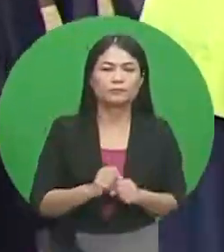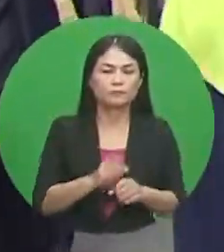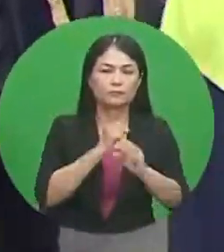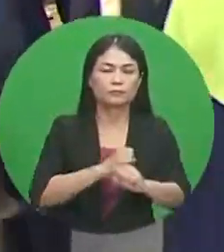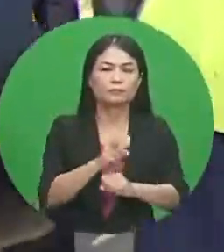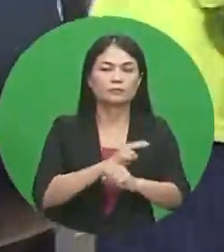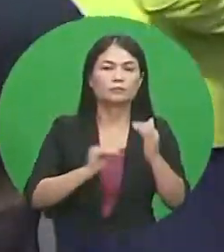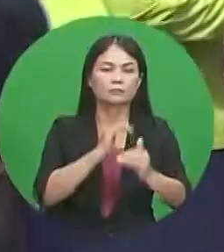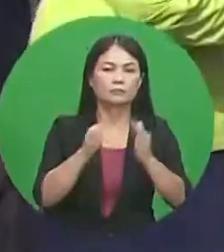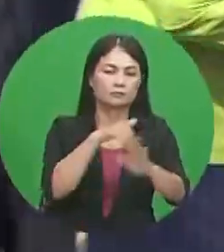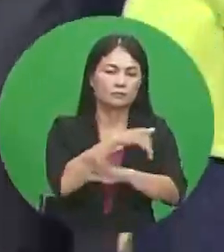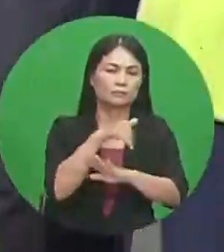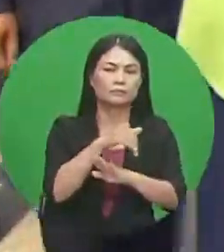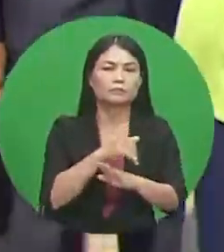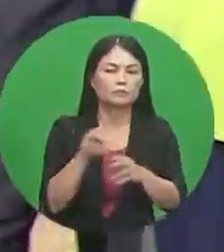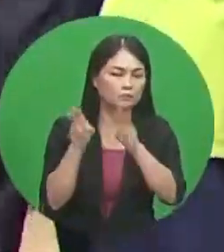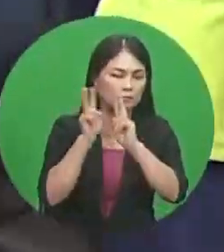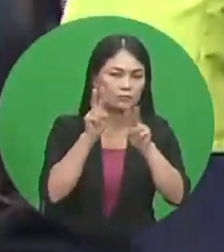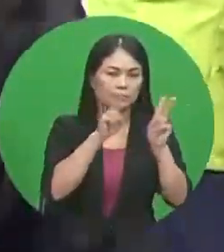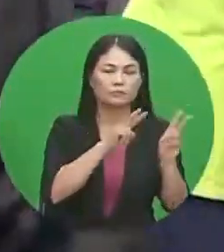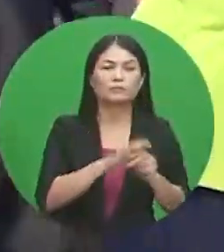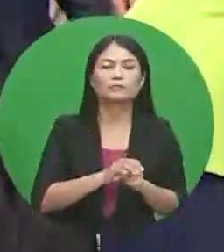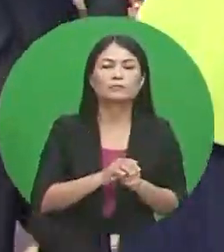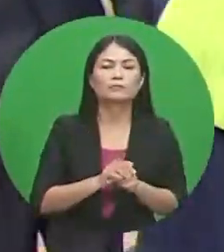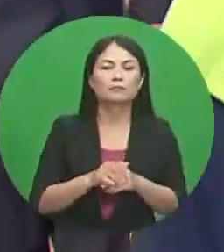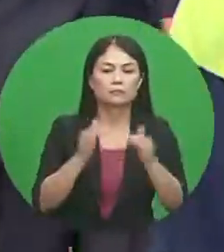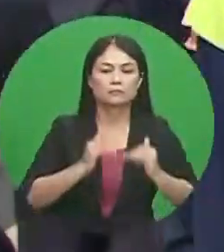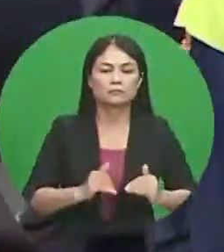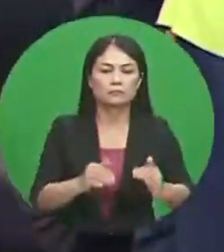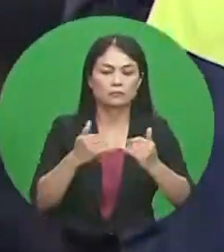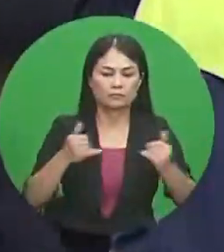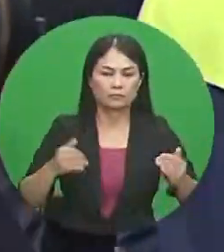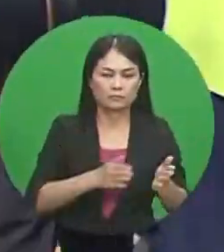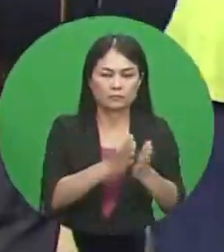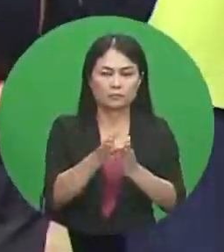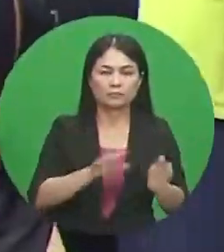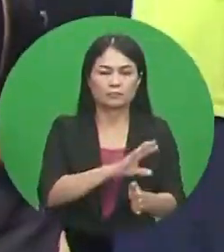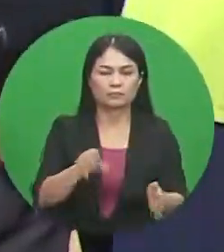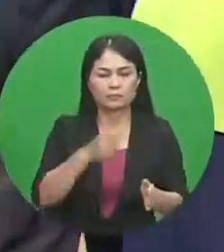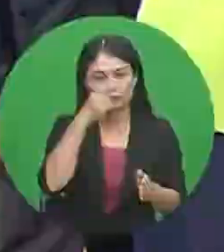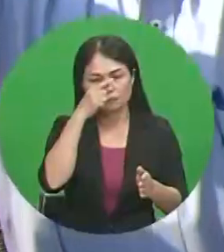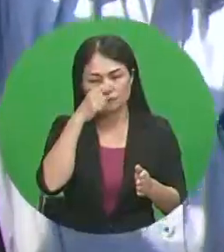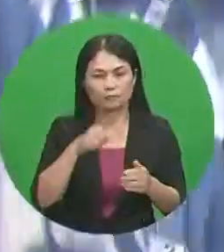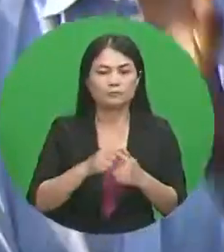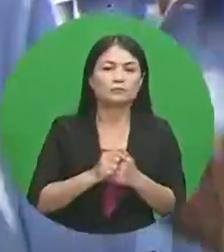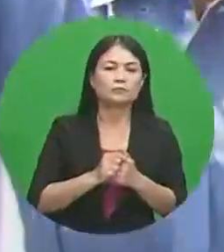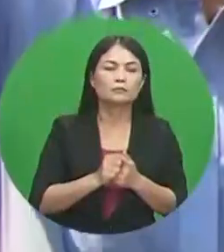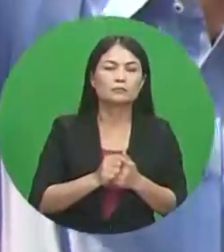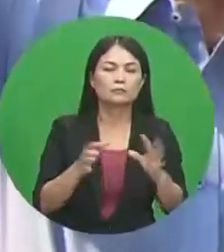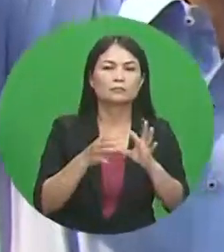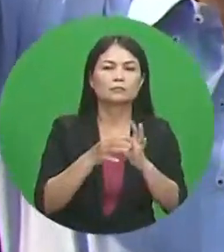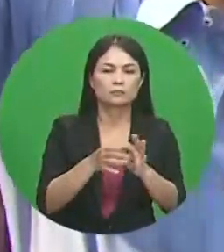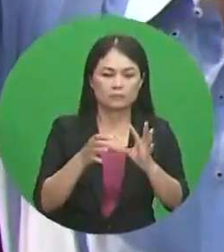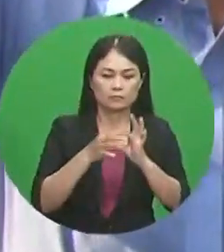និងការពិវត្តសេដ្ឋកិច្ចនិងទេសចរស្ថិតនៅស្របតាមខ្សែបន្ទាត់ព្រំដែនកម្ពុជាថៃដោយតភ្ជា